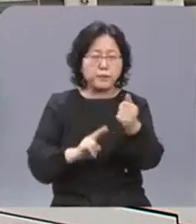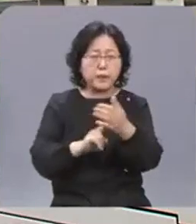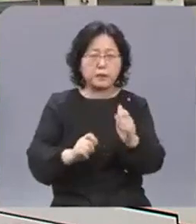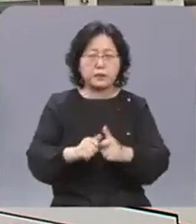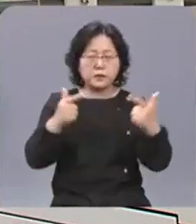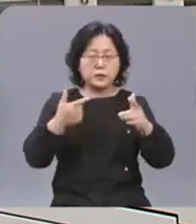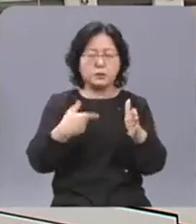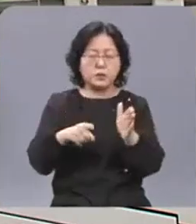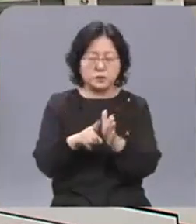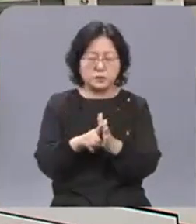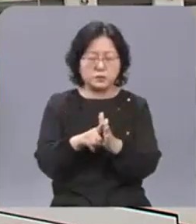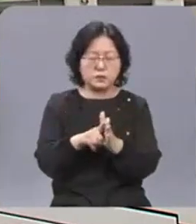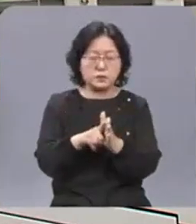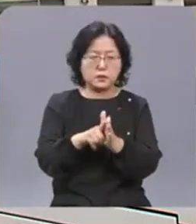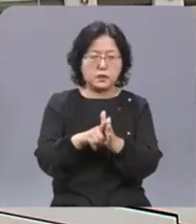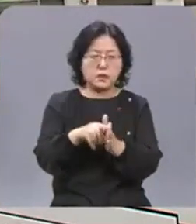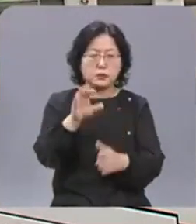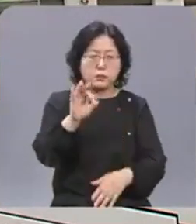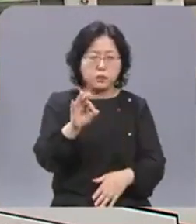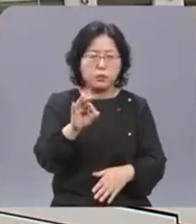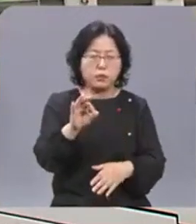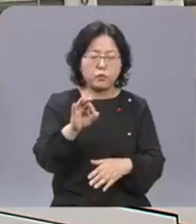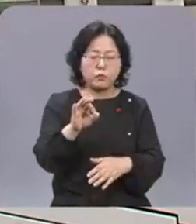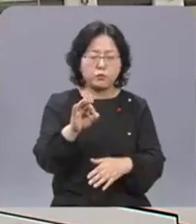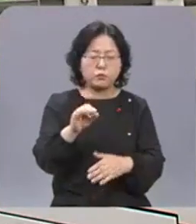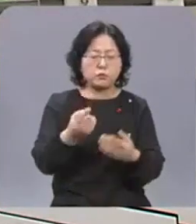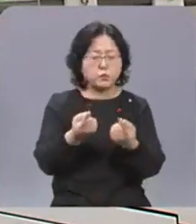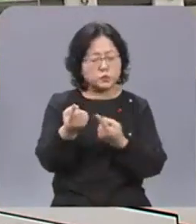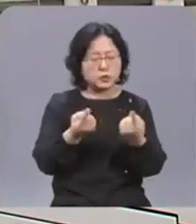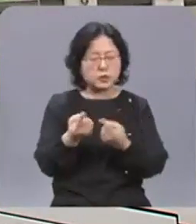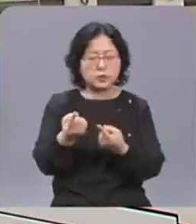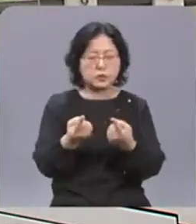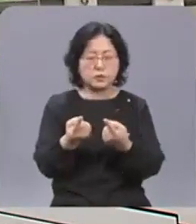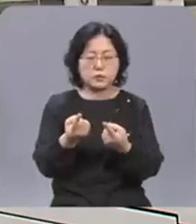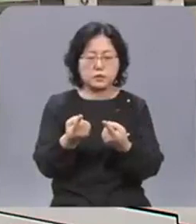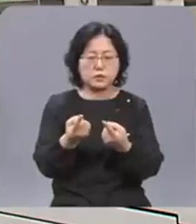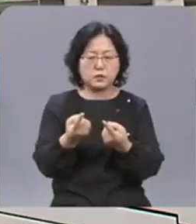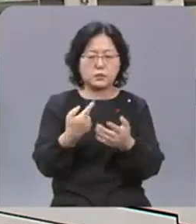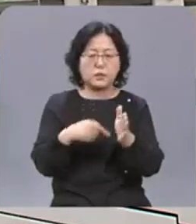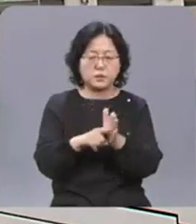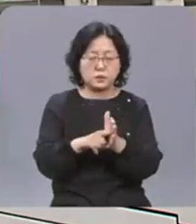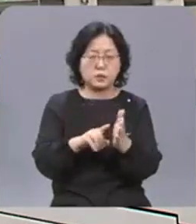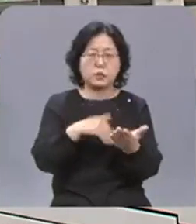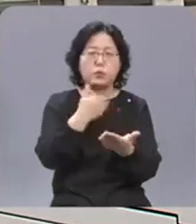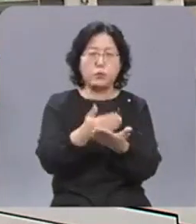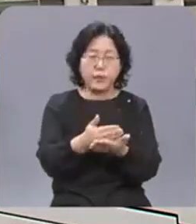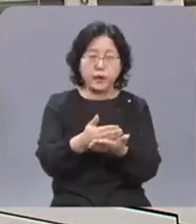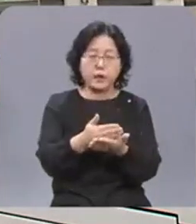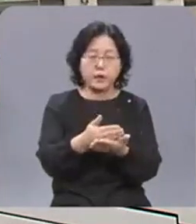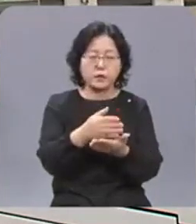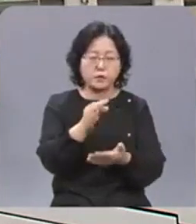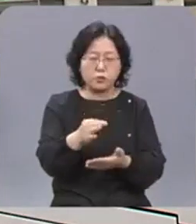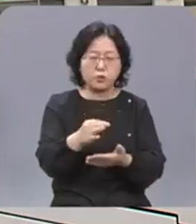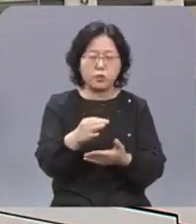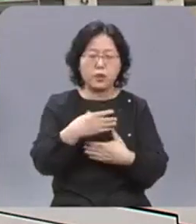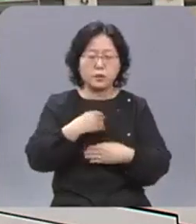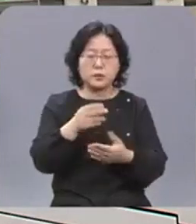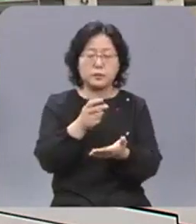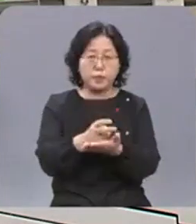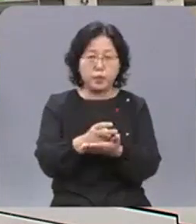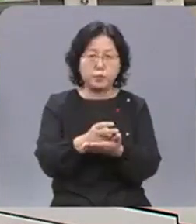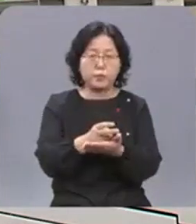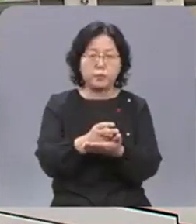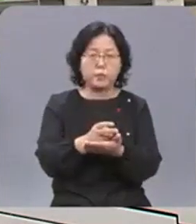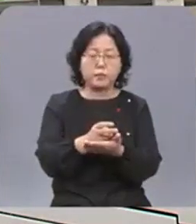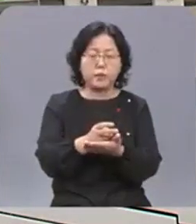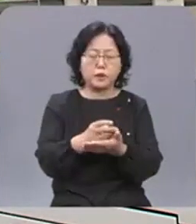통해서 가격 안정을 도모하고자 도매 가격 안정제